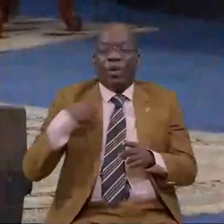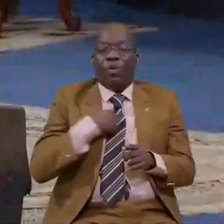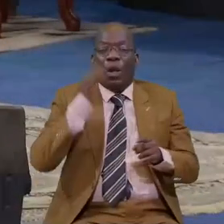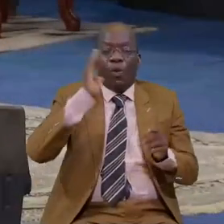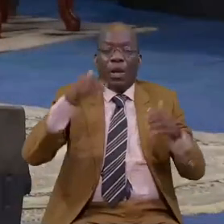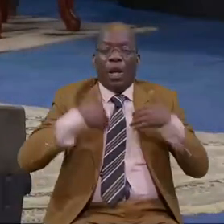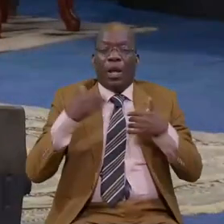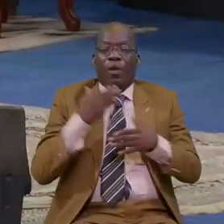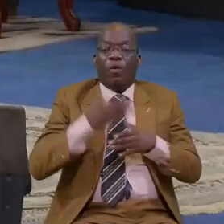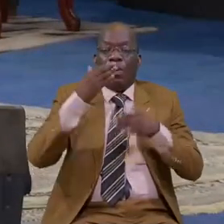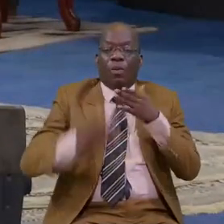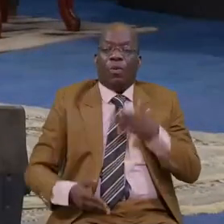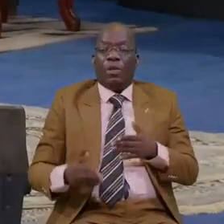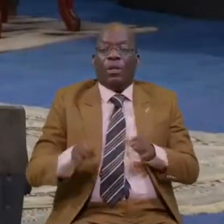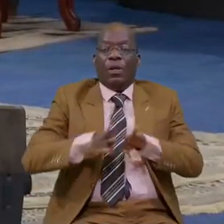Je passe au message suivant